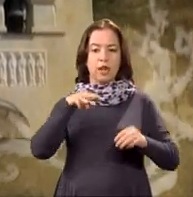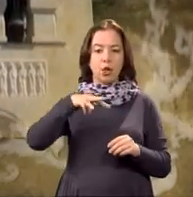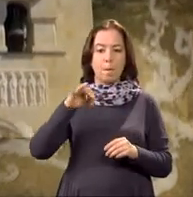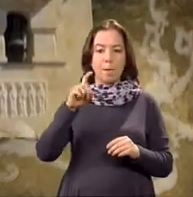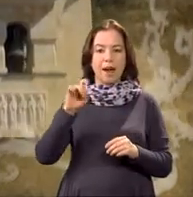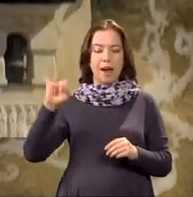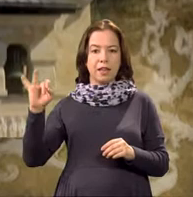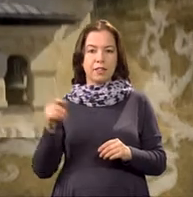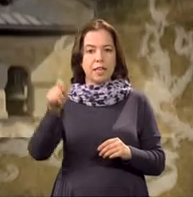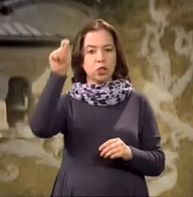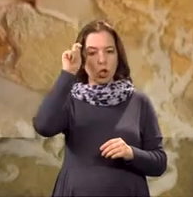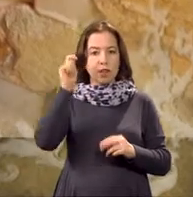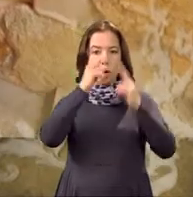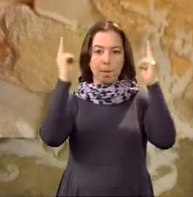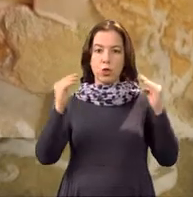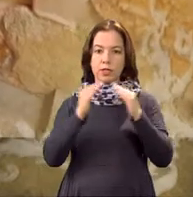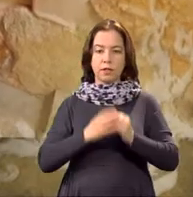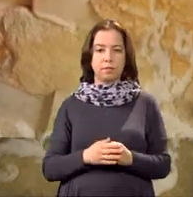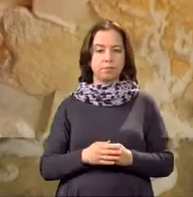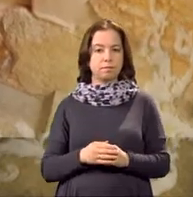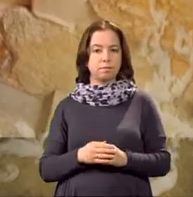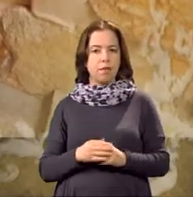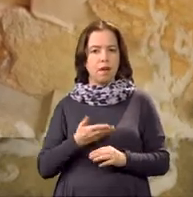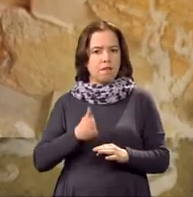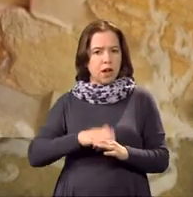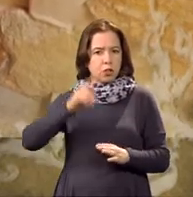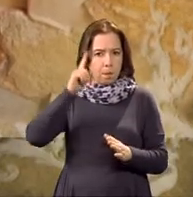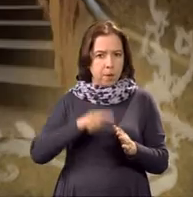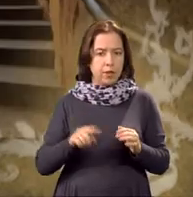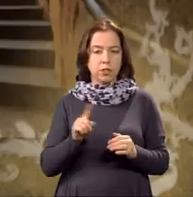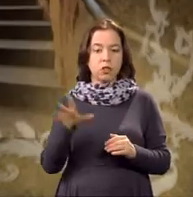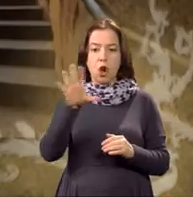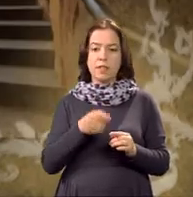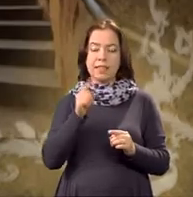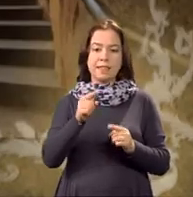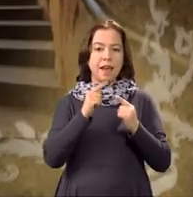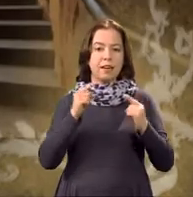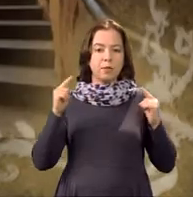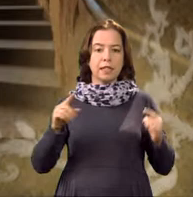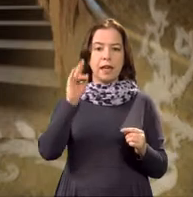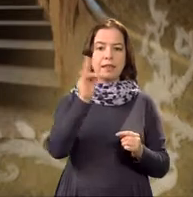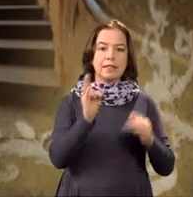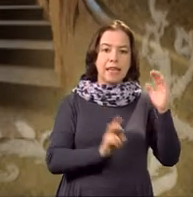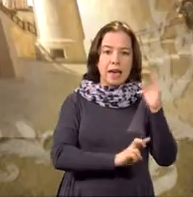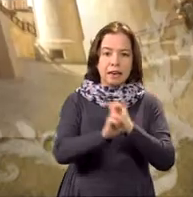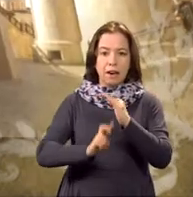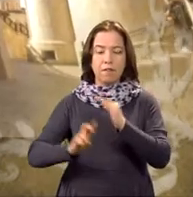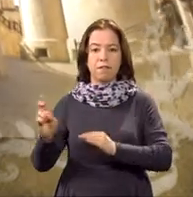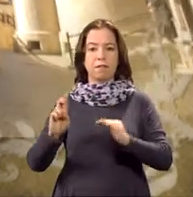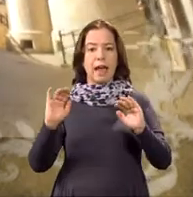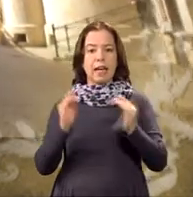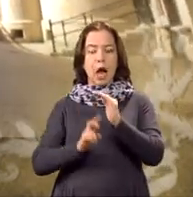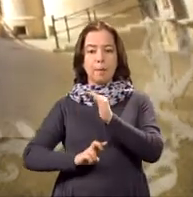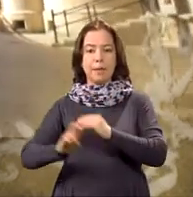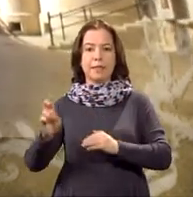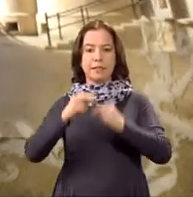Свято-Михайлівський чоловічий монастир. Складно повірити, що всі ці різноманітні церкви, каплиці,